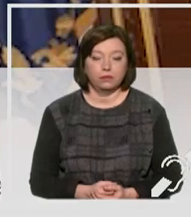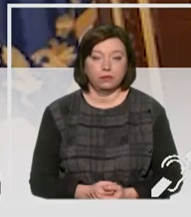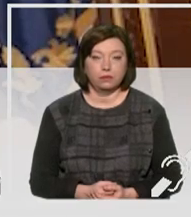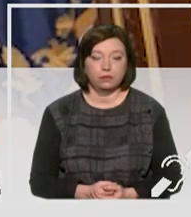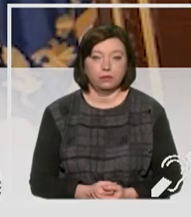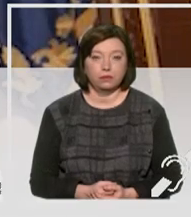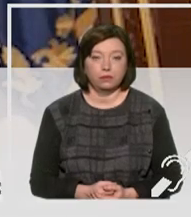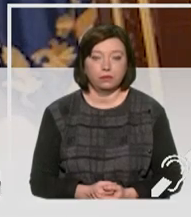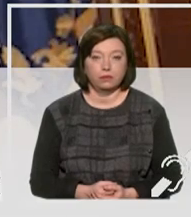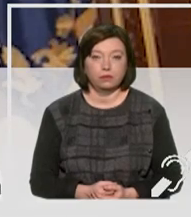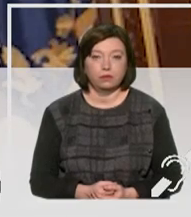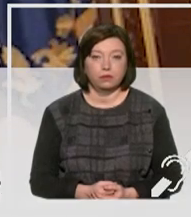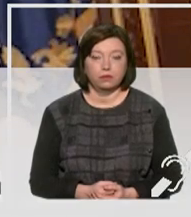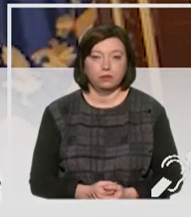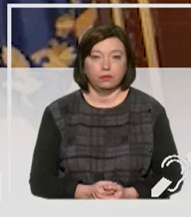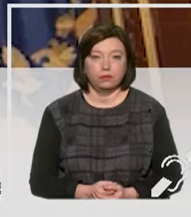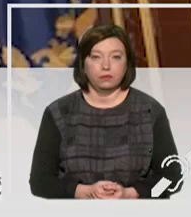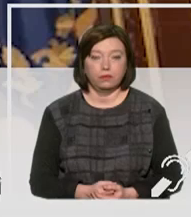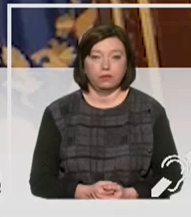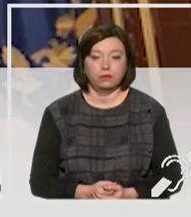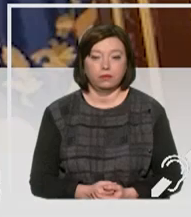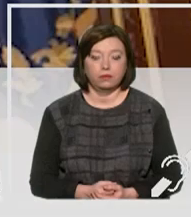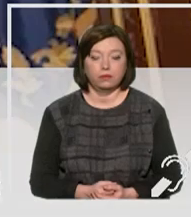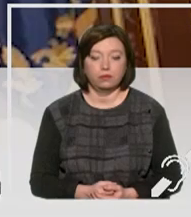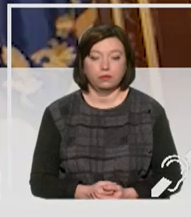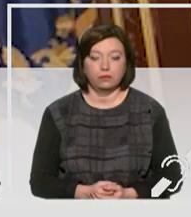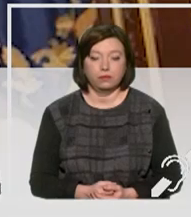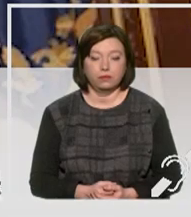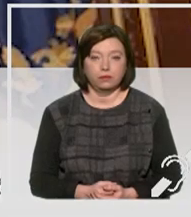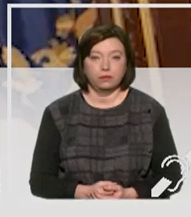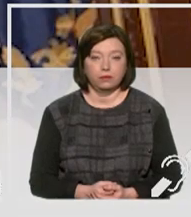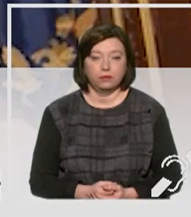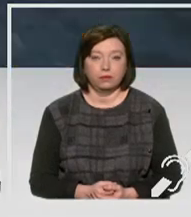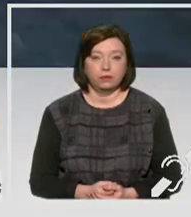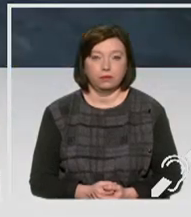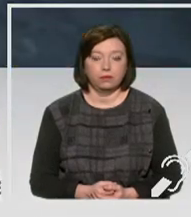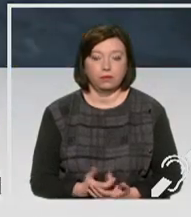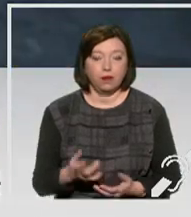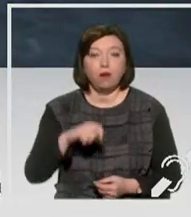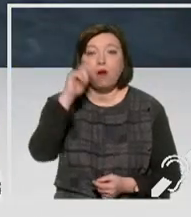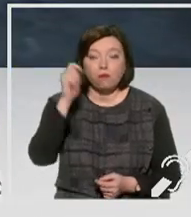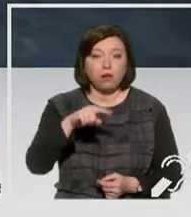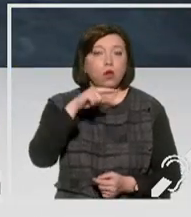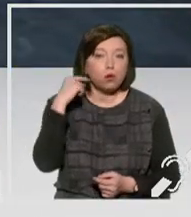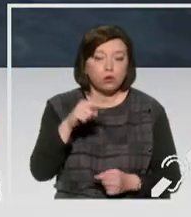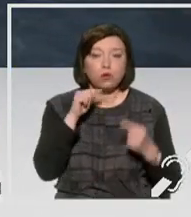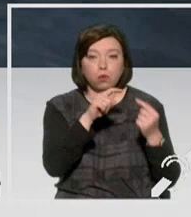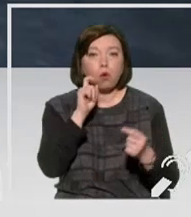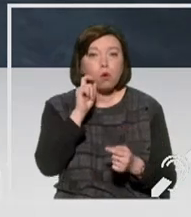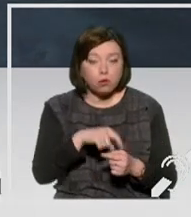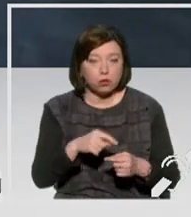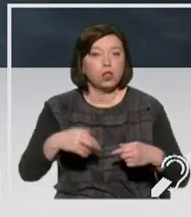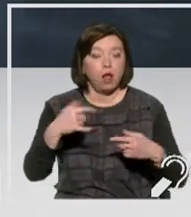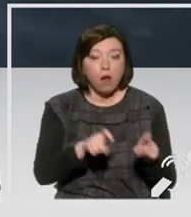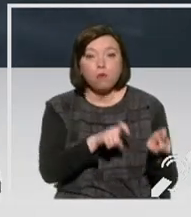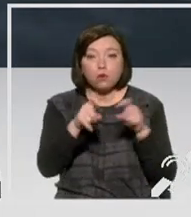Буде посилення дронами, РЕБ, командні позиції будуть теж зміцнені. Războiul ruso-ucrainean intră într-o nouă